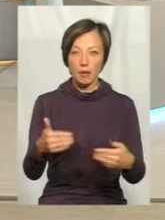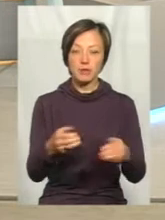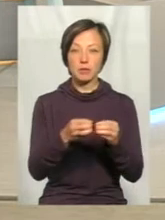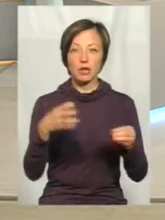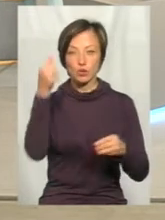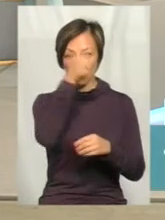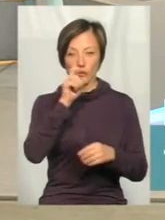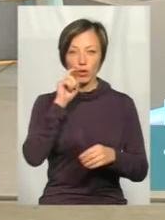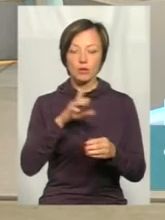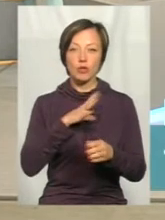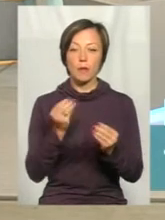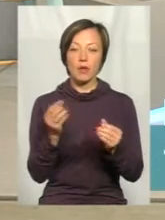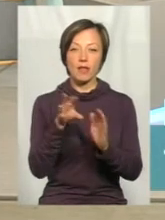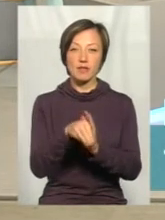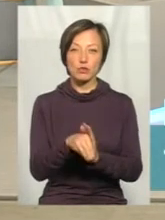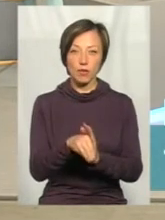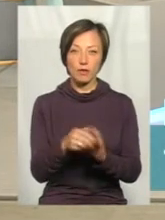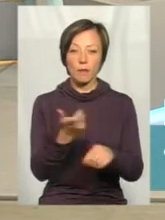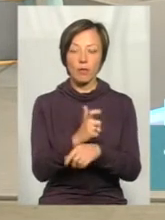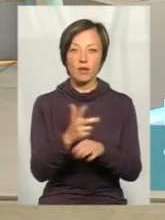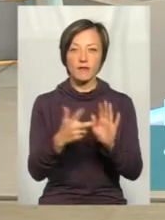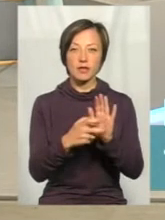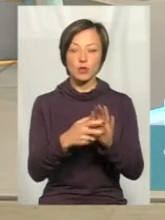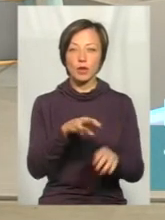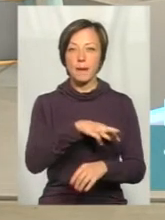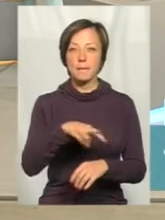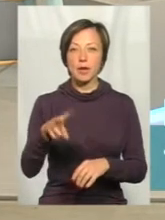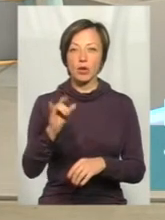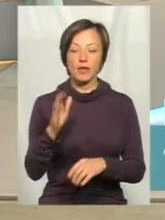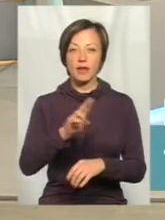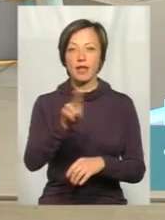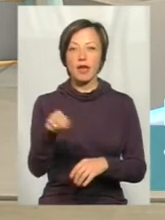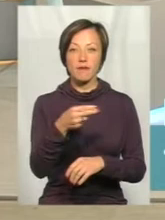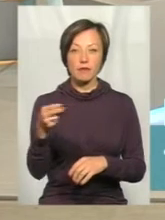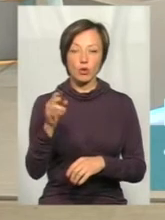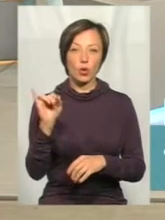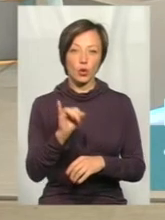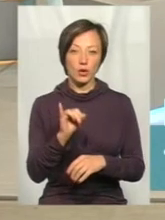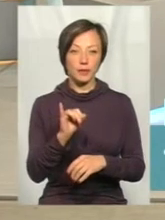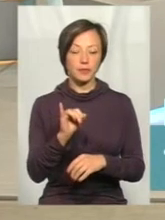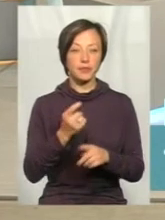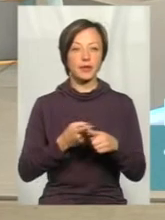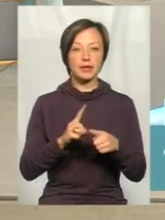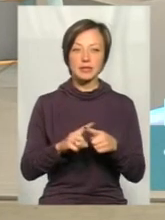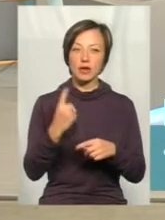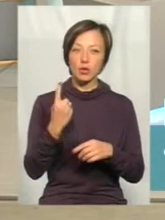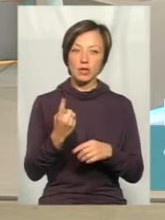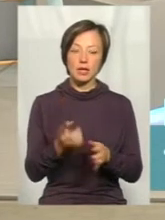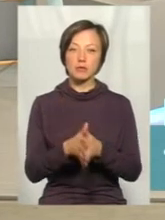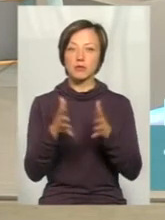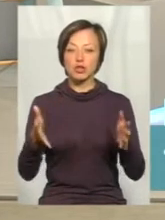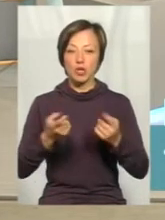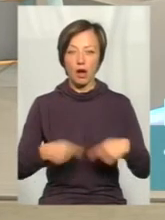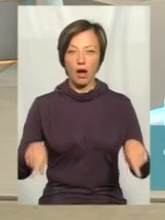2015 року в Україну було проінвестовано понад 800 мільйонів євро. І це одна із самих більших